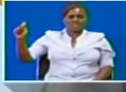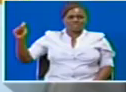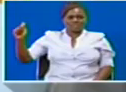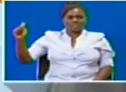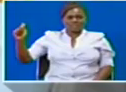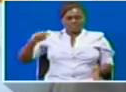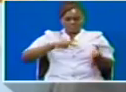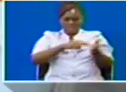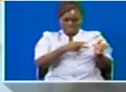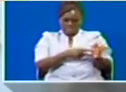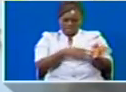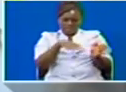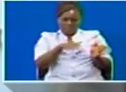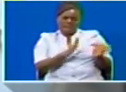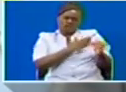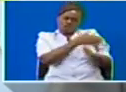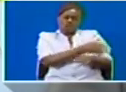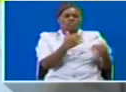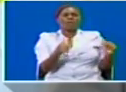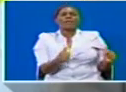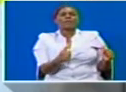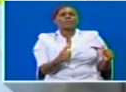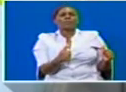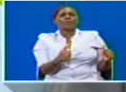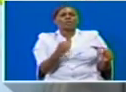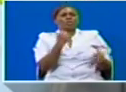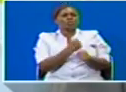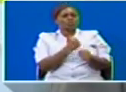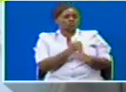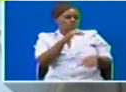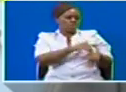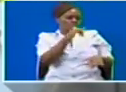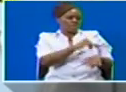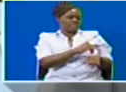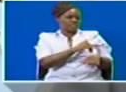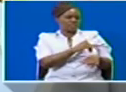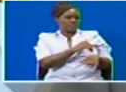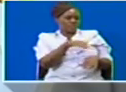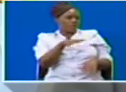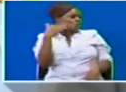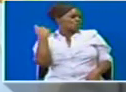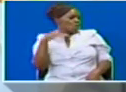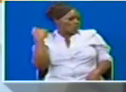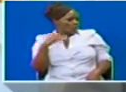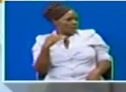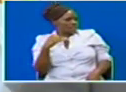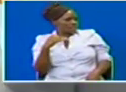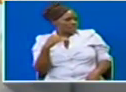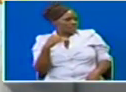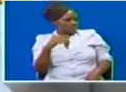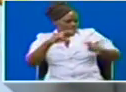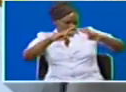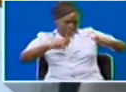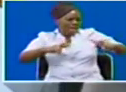Kwa hivyo kwa sababu hawajatoka sehemu hiyo kufanya madhara sehemu zingine, hao wakora